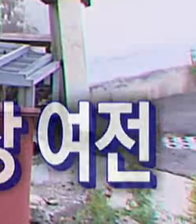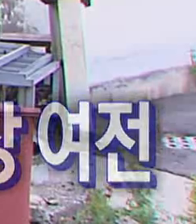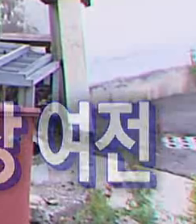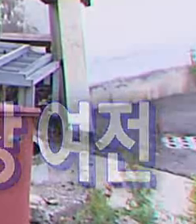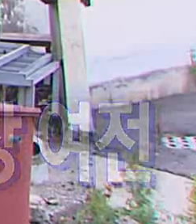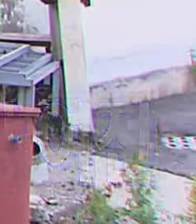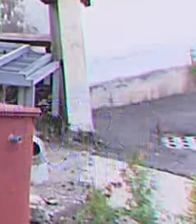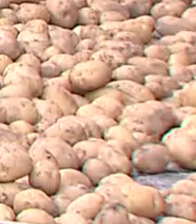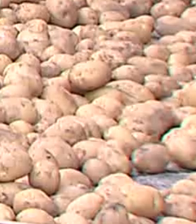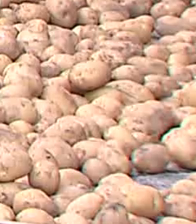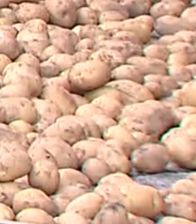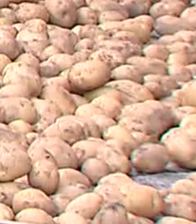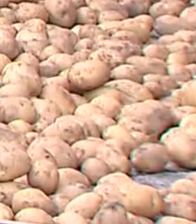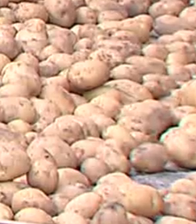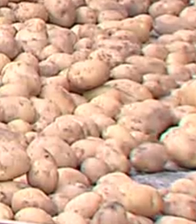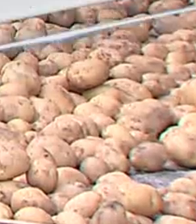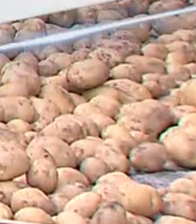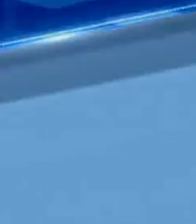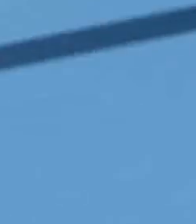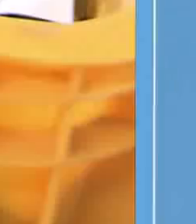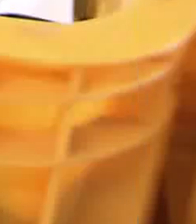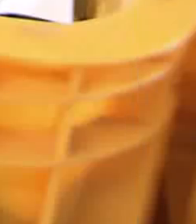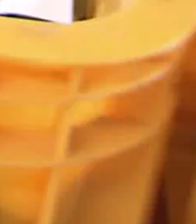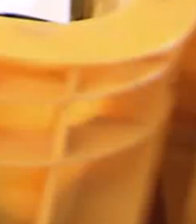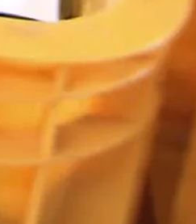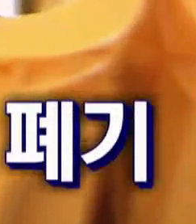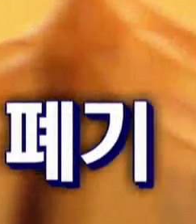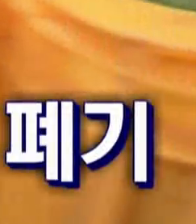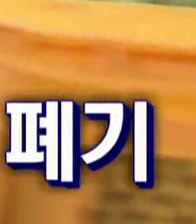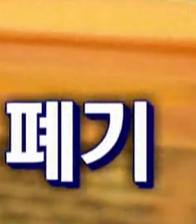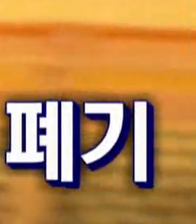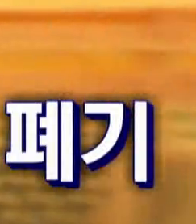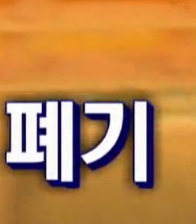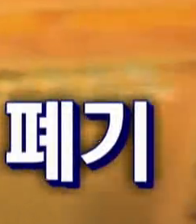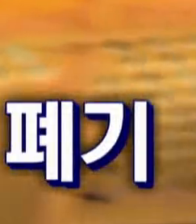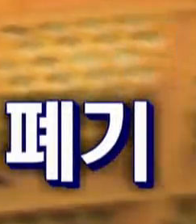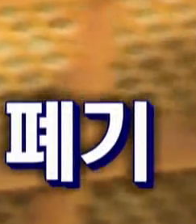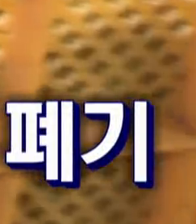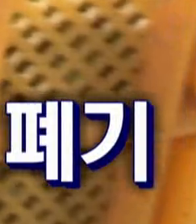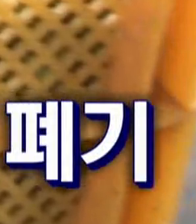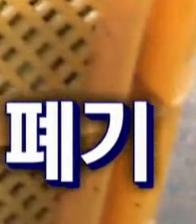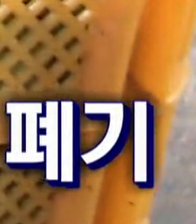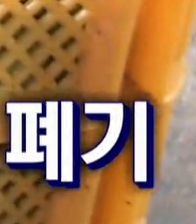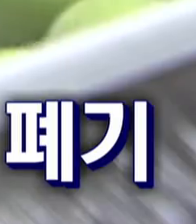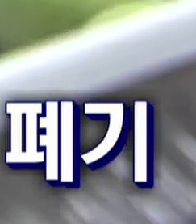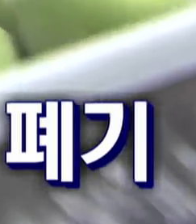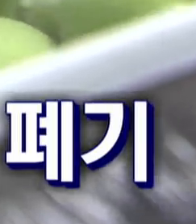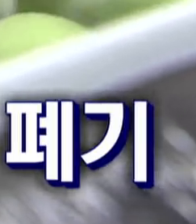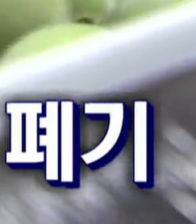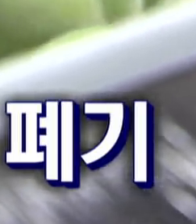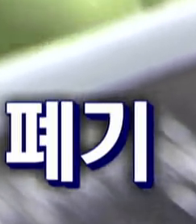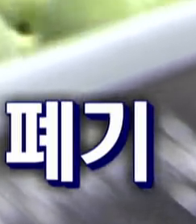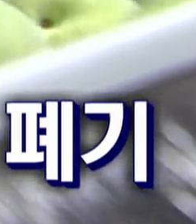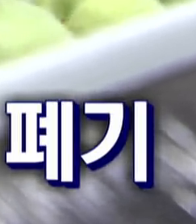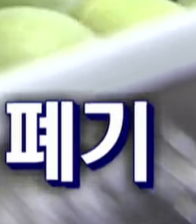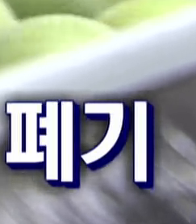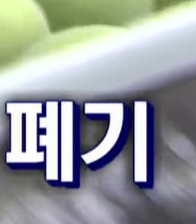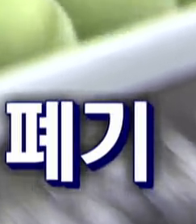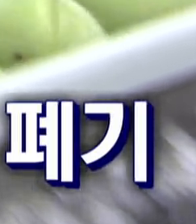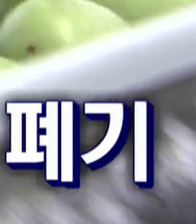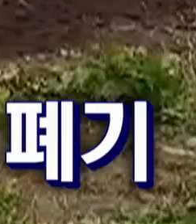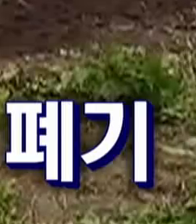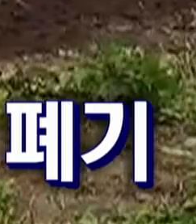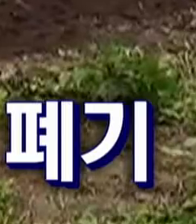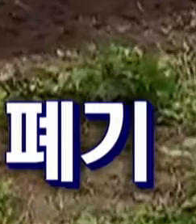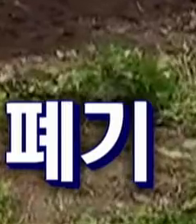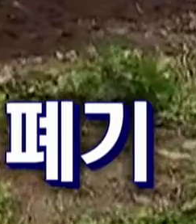보이면서 광양시의 대응도 주목됩니다. 지역 대표 특산품인 매실이 고전을 면치 못하고 있습니다. 가격이